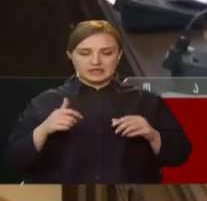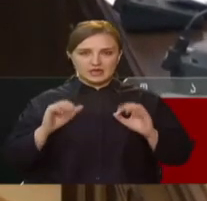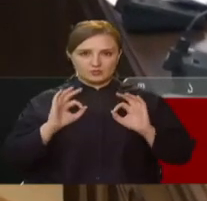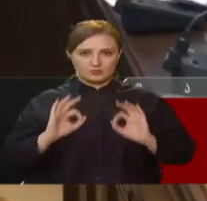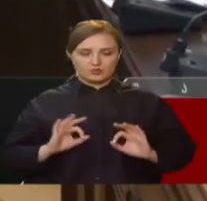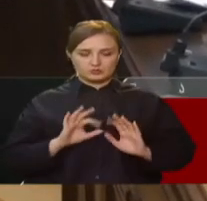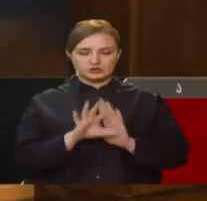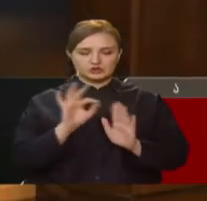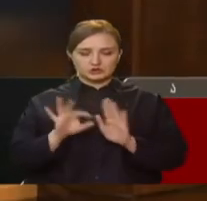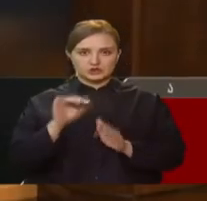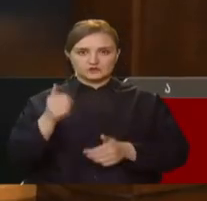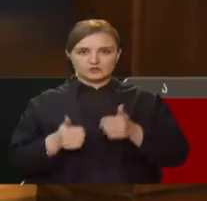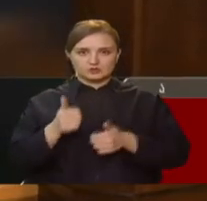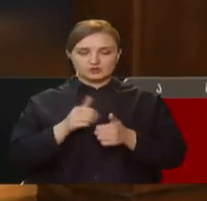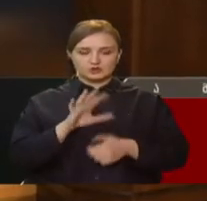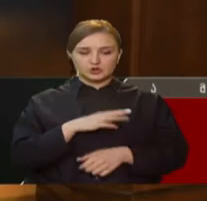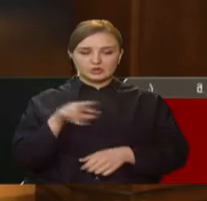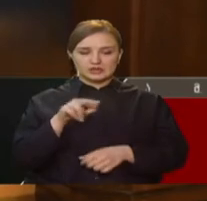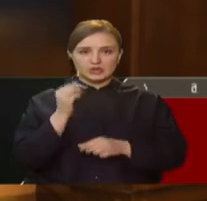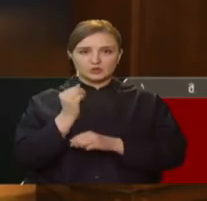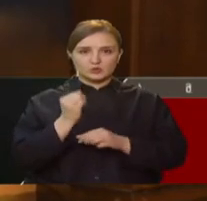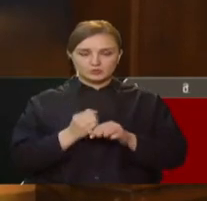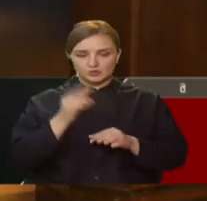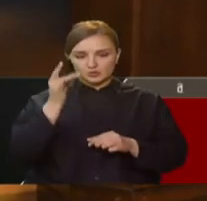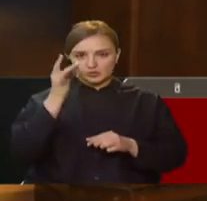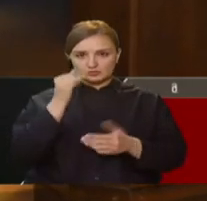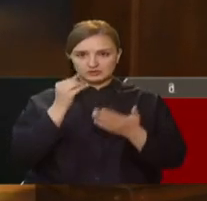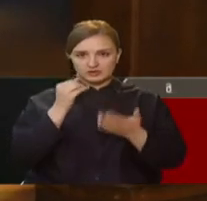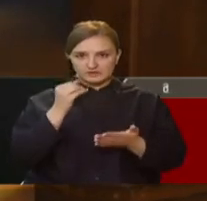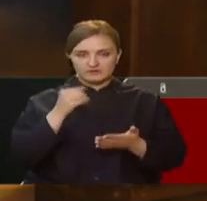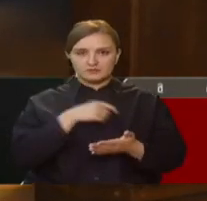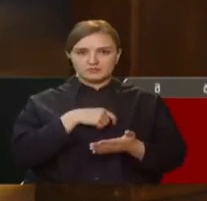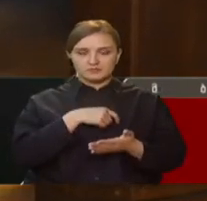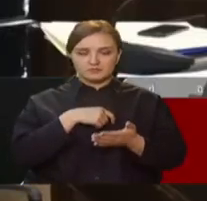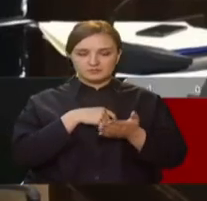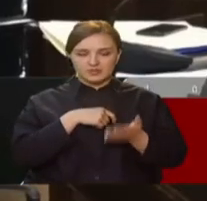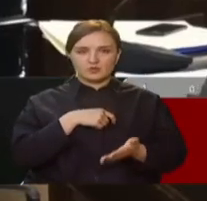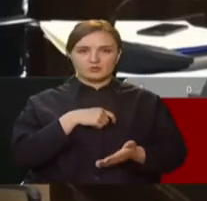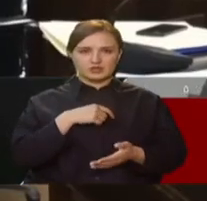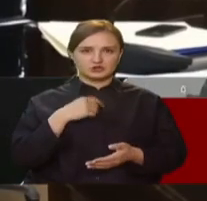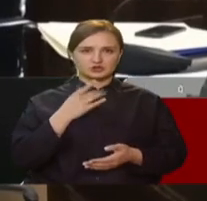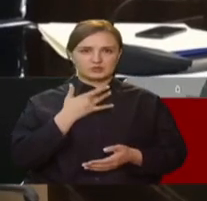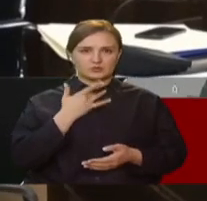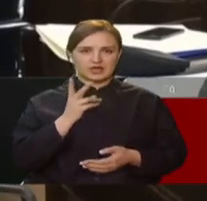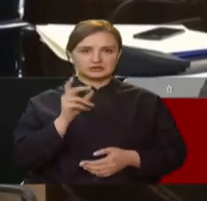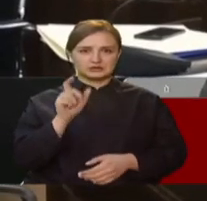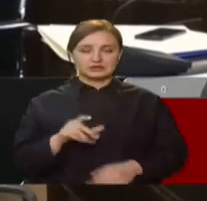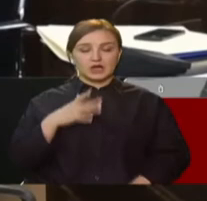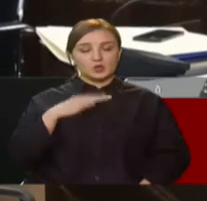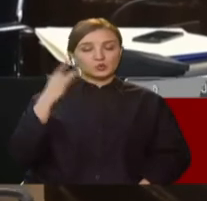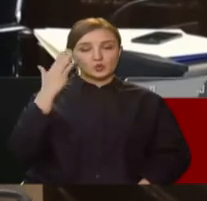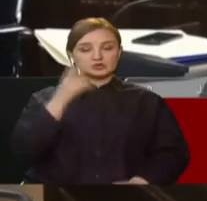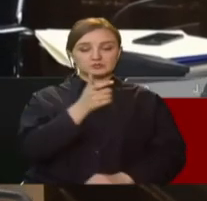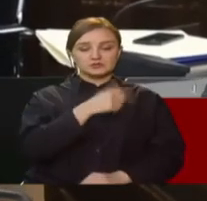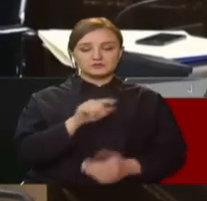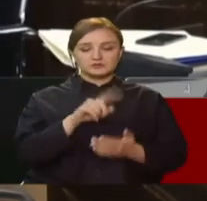սակիտխեպիս Սարչով կոնքուրսեպշի, իղո դիդուբիս մաժորիտ արոբիս, Հուստավիս մաժորիտ արոբիս, ասև է մերոբիս կանդիդատի, Քարթուլի ոցնեպիս ծավրեպի դա ինտերեսներատ